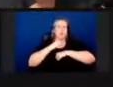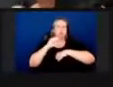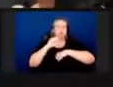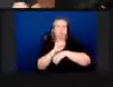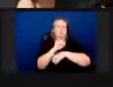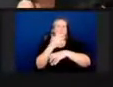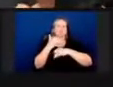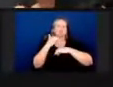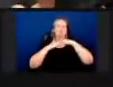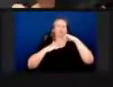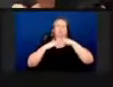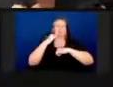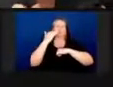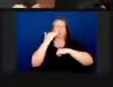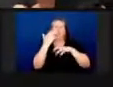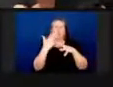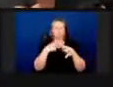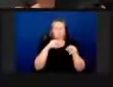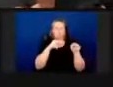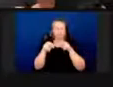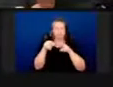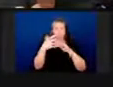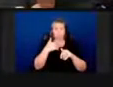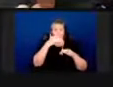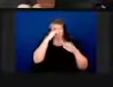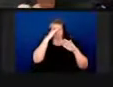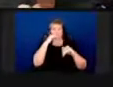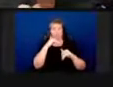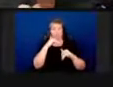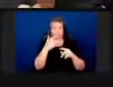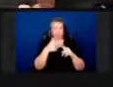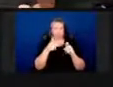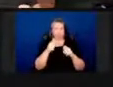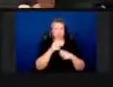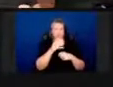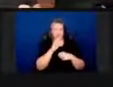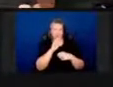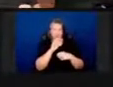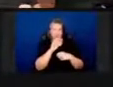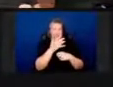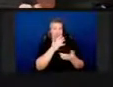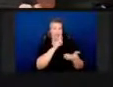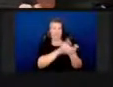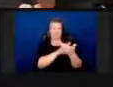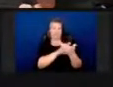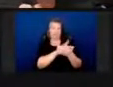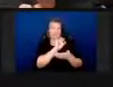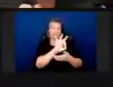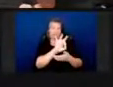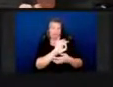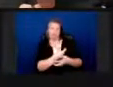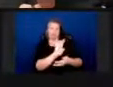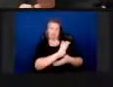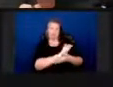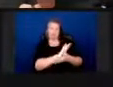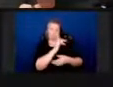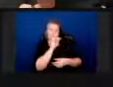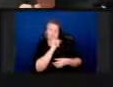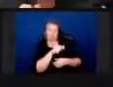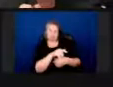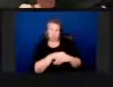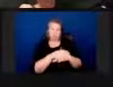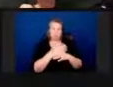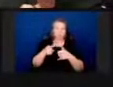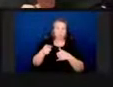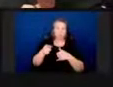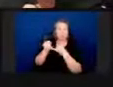tuweze kukuwa na mfumo thabiti ambao tumeweza kutumia katika shule hizi.